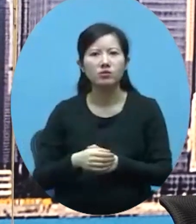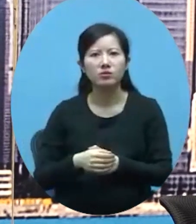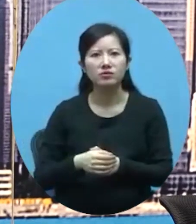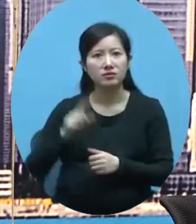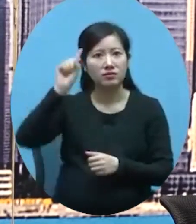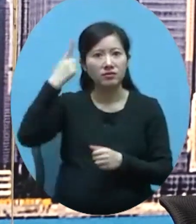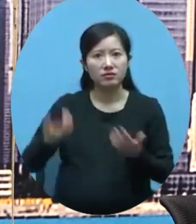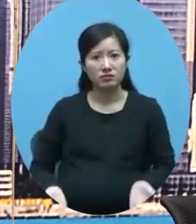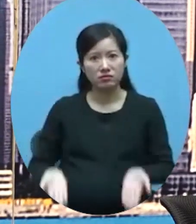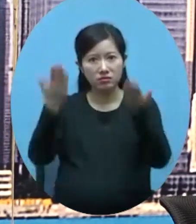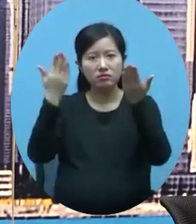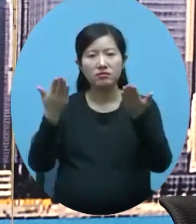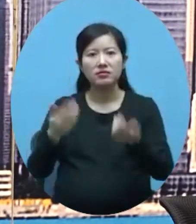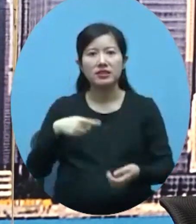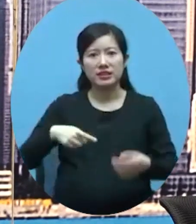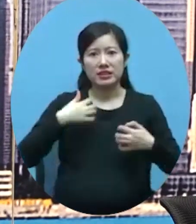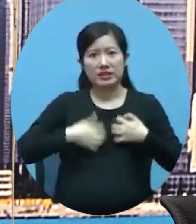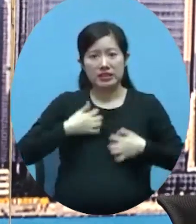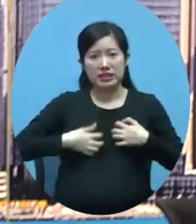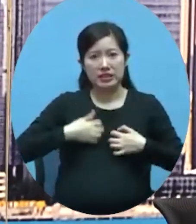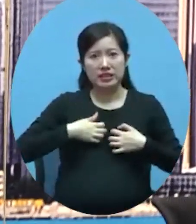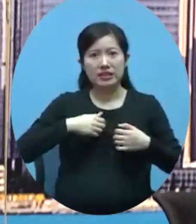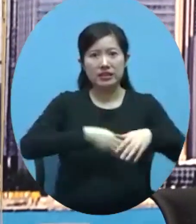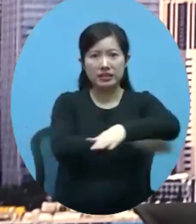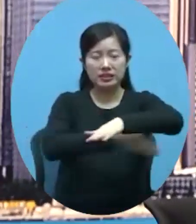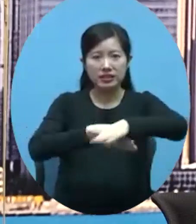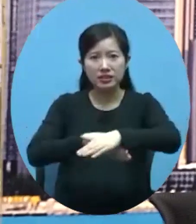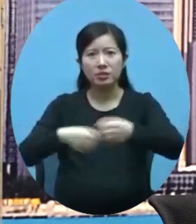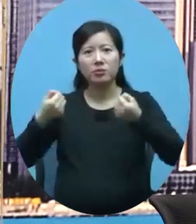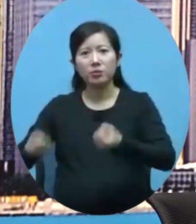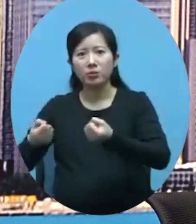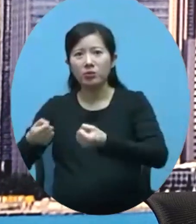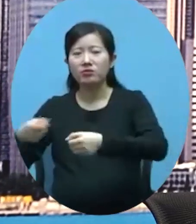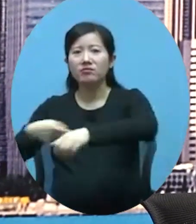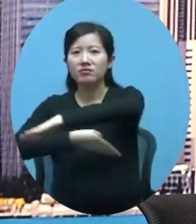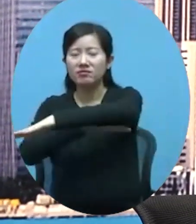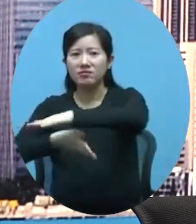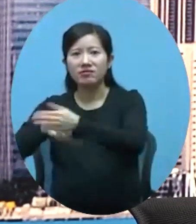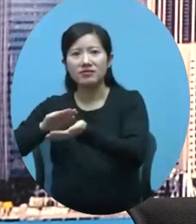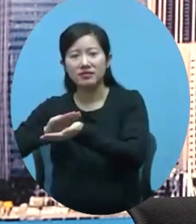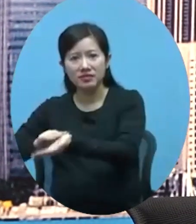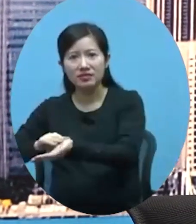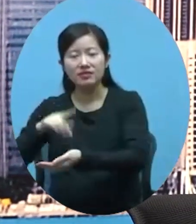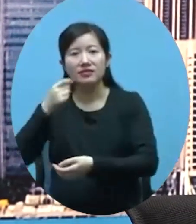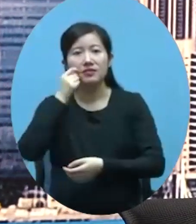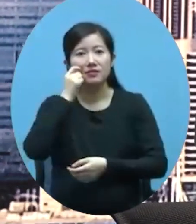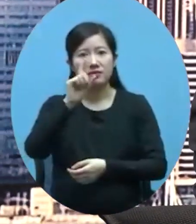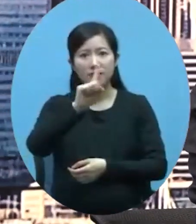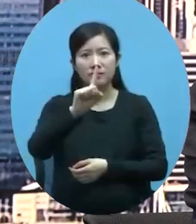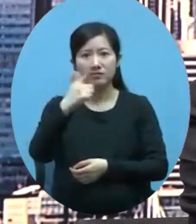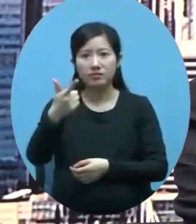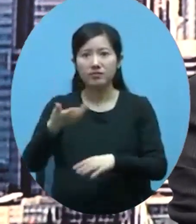从明天开始在急症室和普通科门诊求诊18岁以上